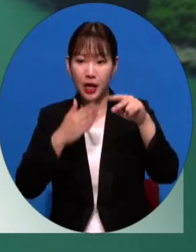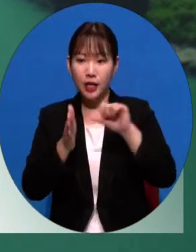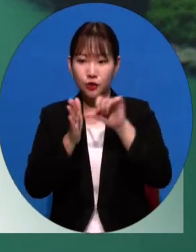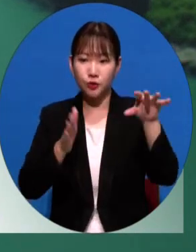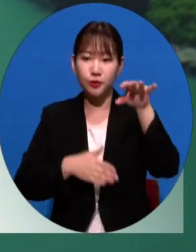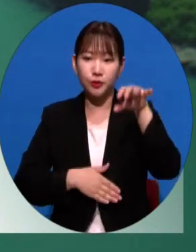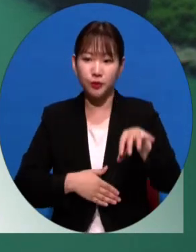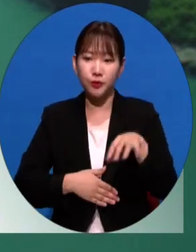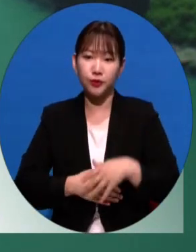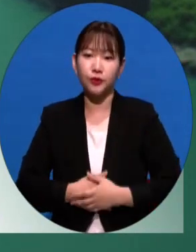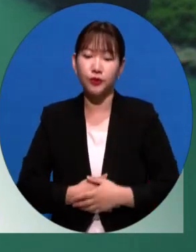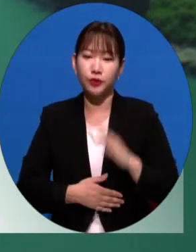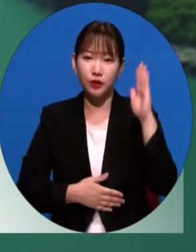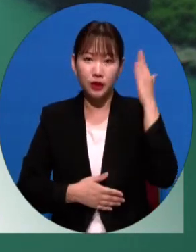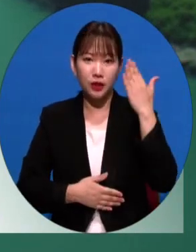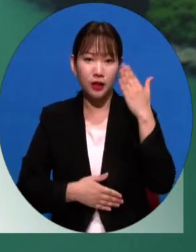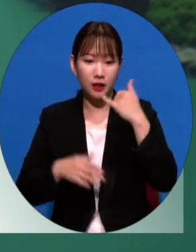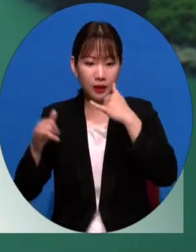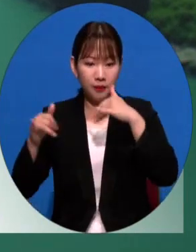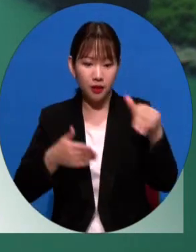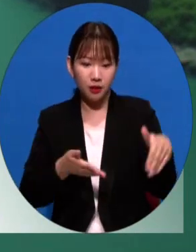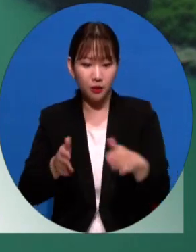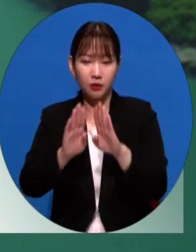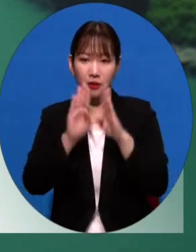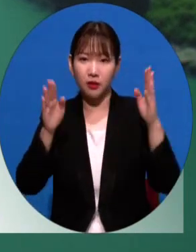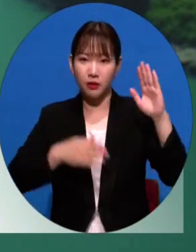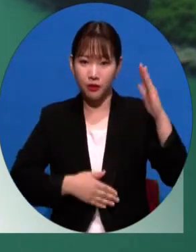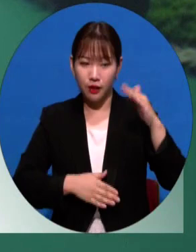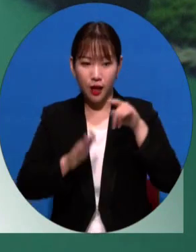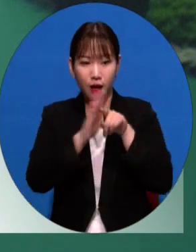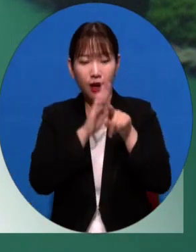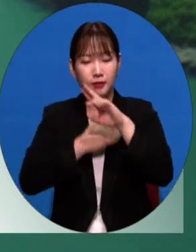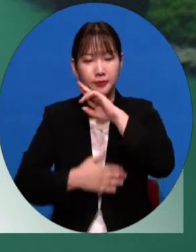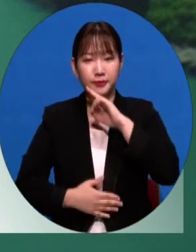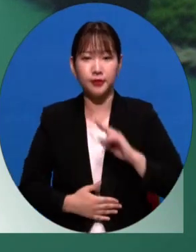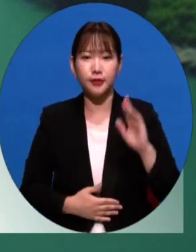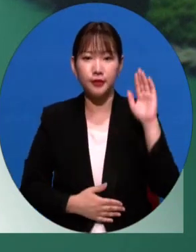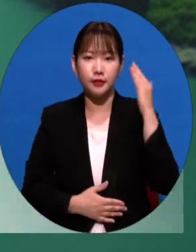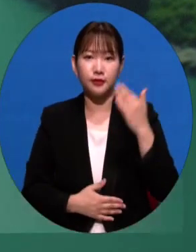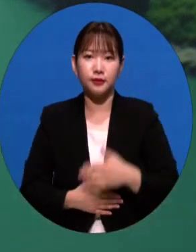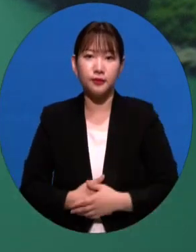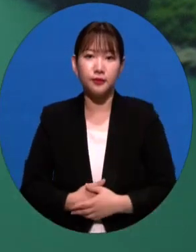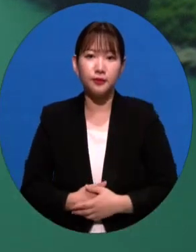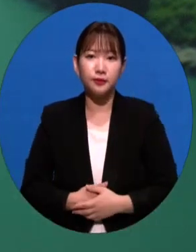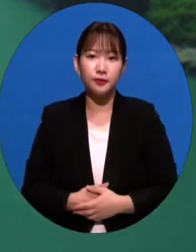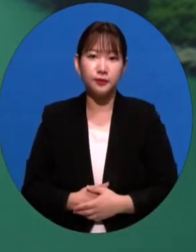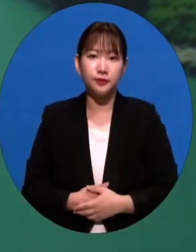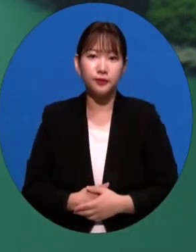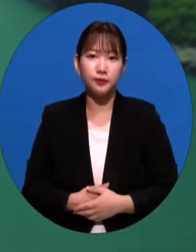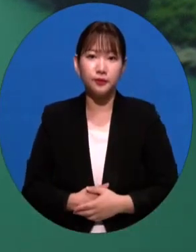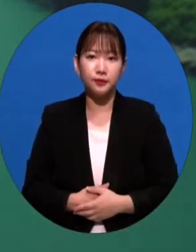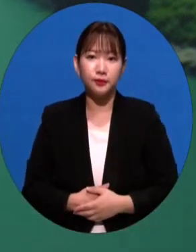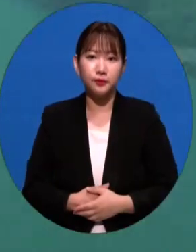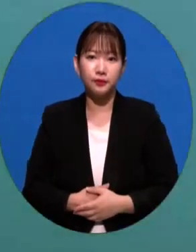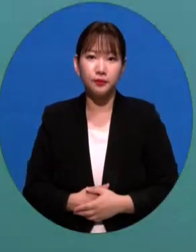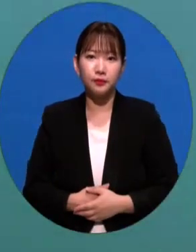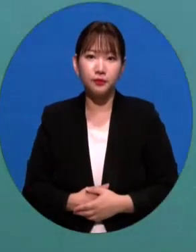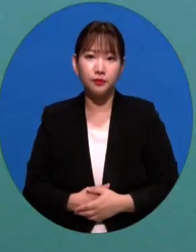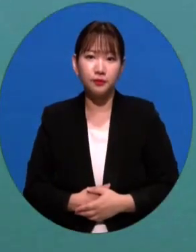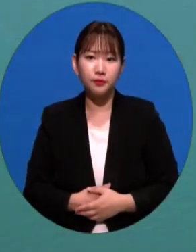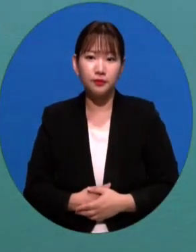명소이기도 합니다. 최근엔 해안도로도 개통돼 접근성이 좋아졌습니다. 최다운 앵커가 다녀왔습니다.